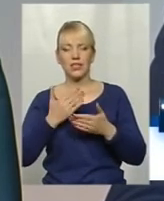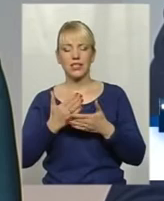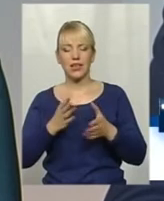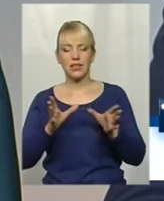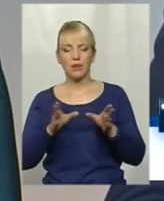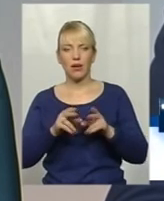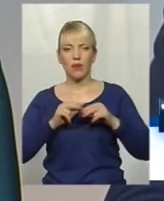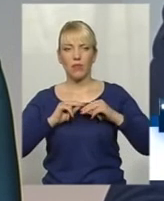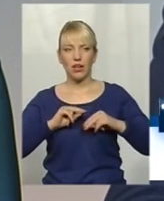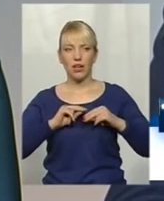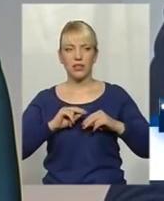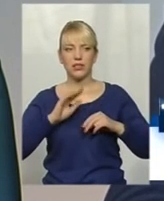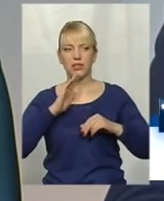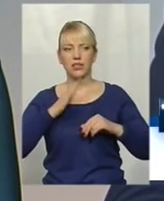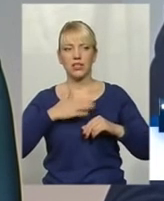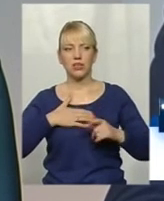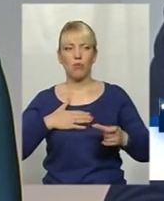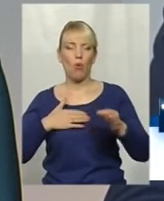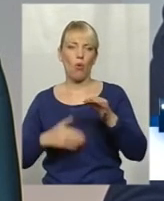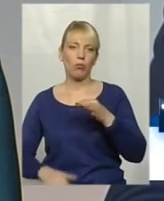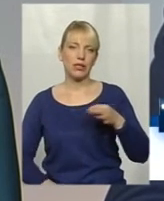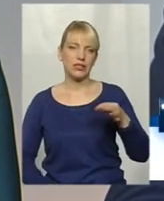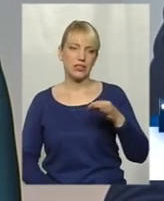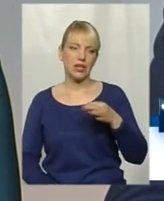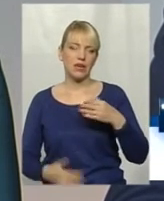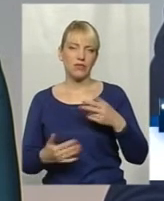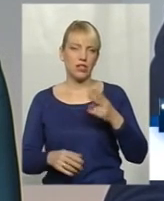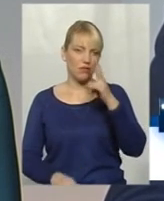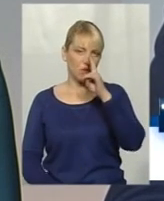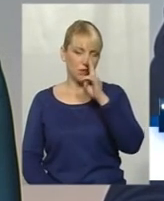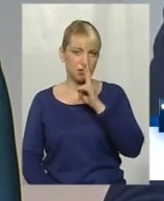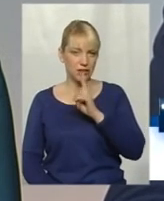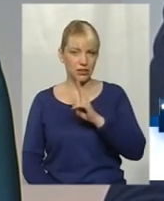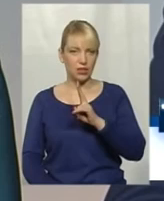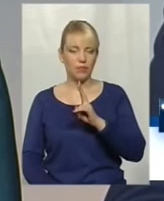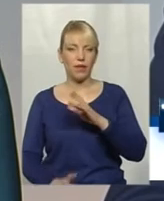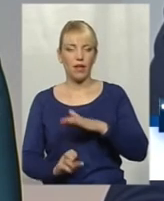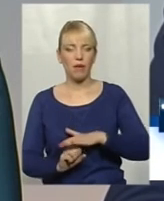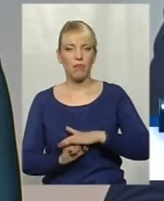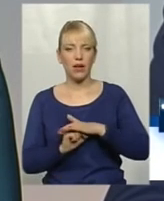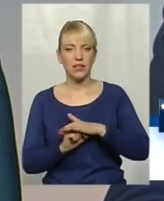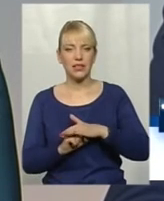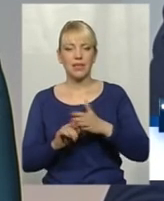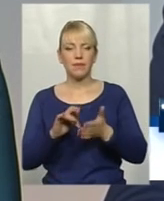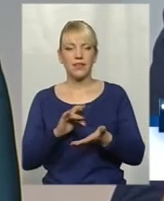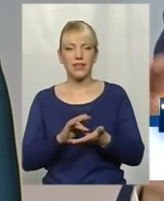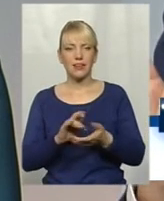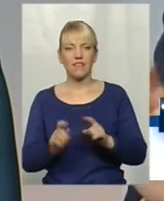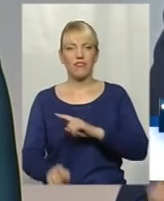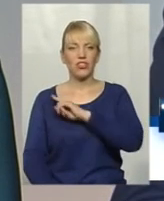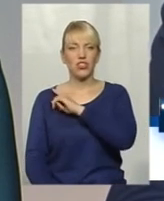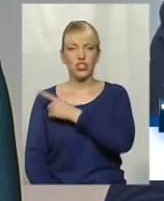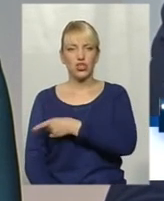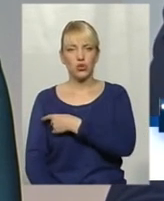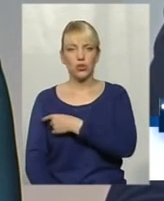нашим обласним офісом реформ. І вже протягом 2 місяців на базі Центру підвищення кваліфікації, керівник бойових,